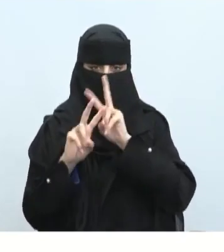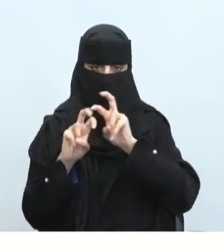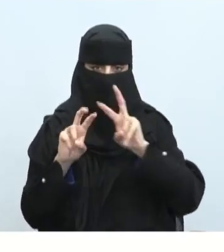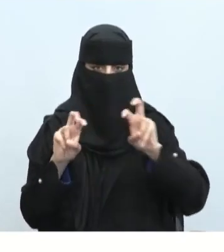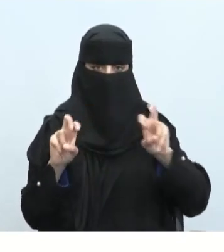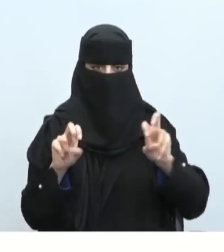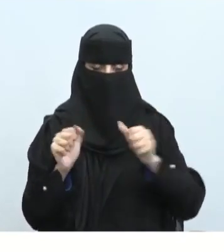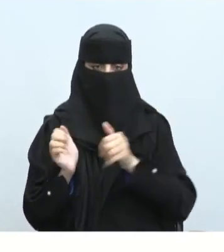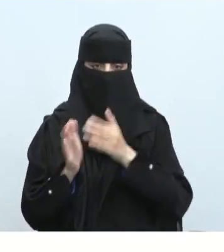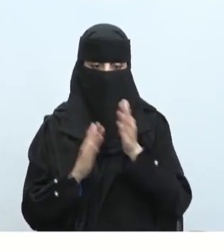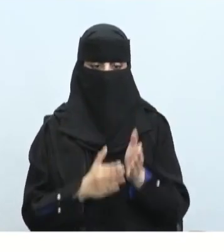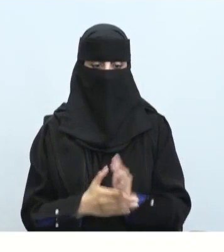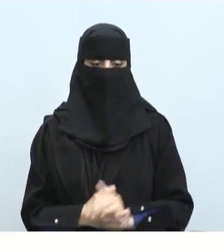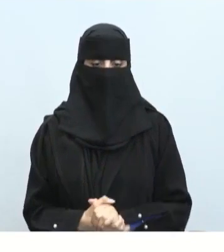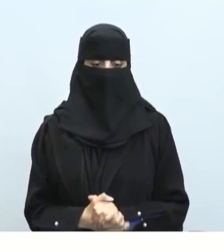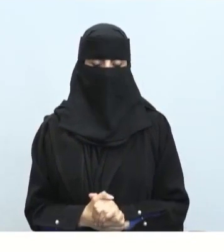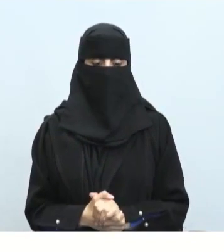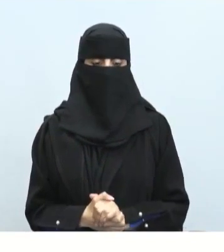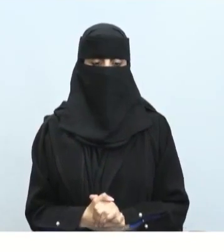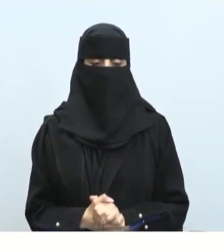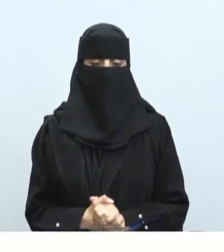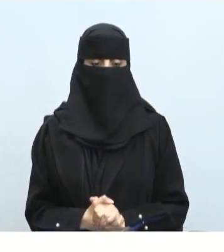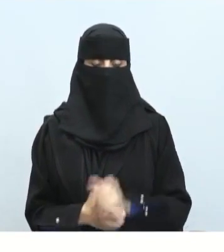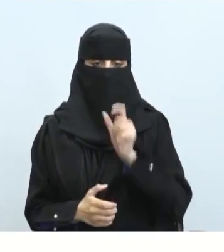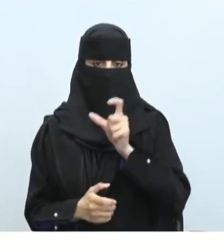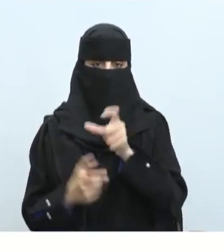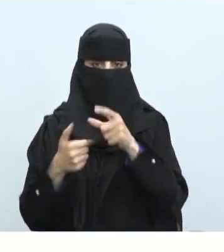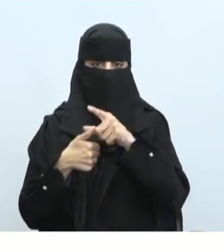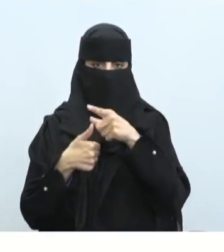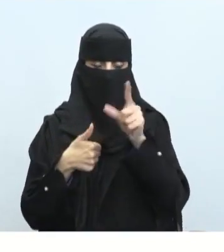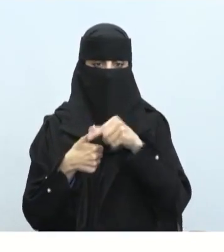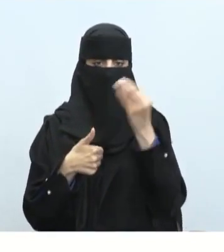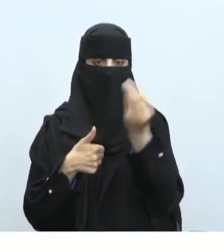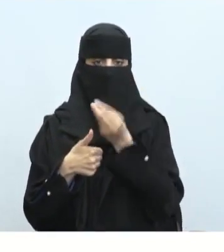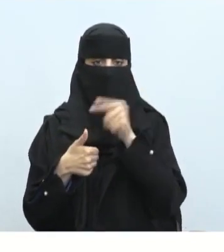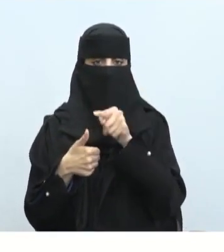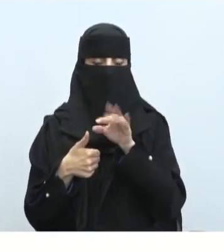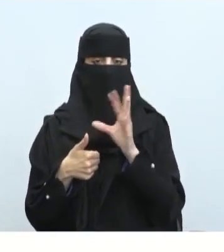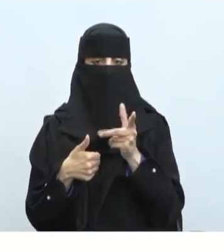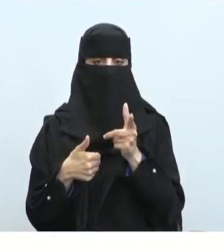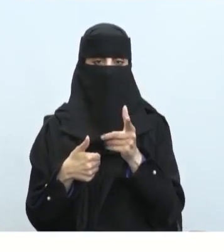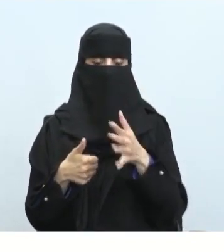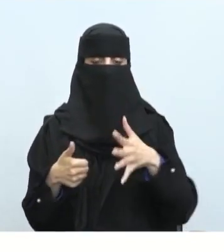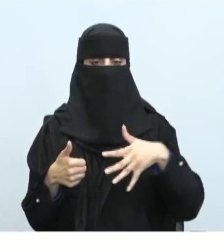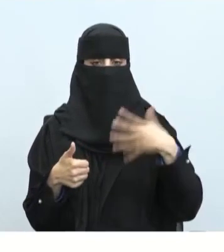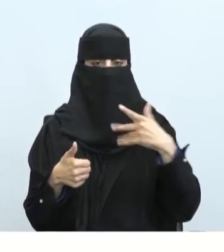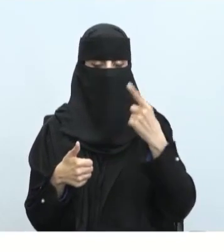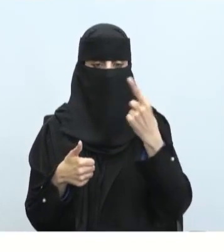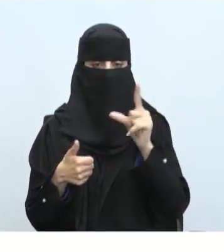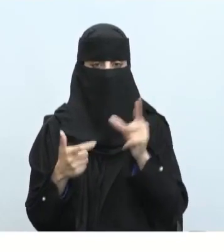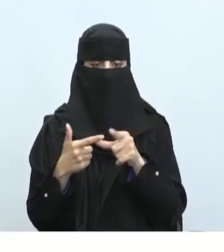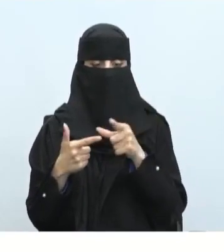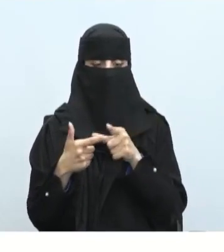عن الكلمه التي تعطي معنى لهذا المبتدا ان الرحله ماذا